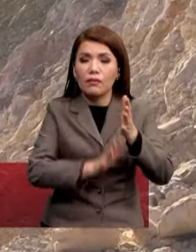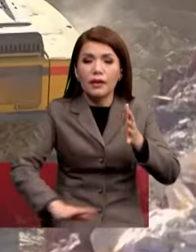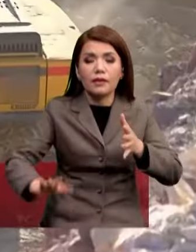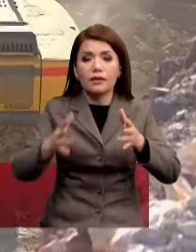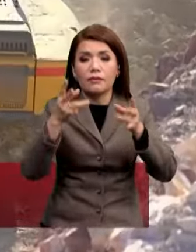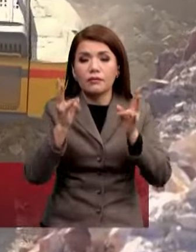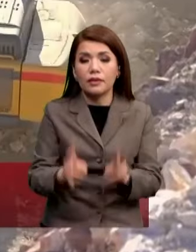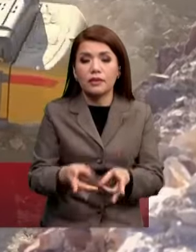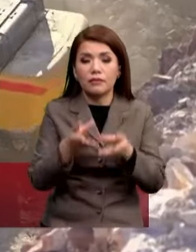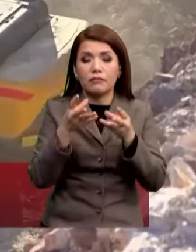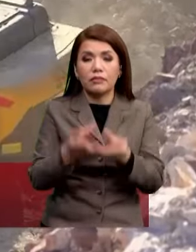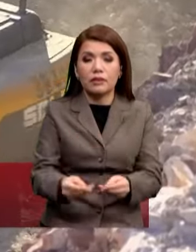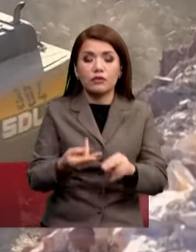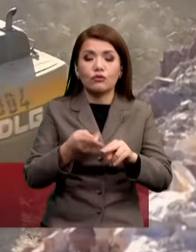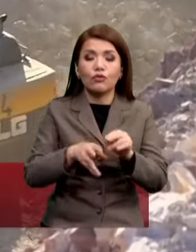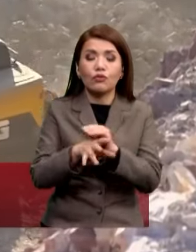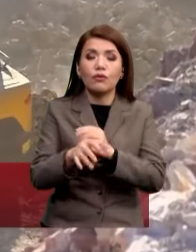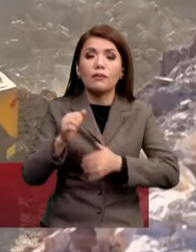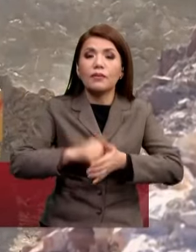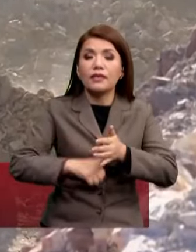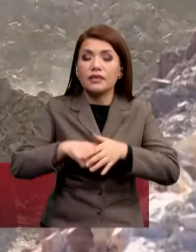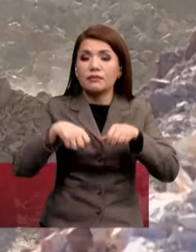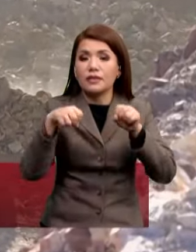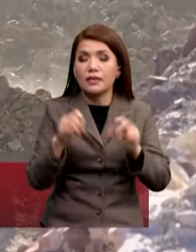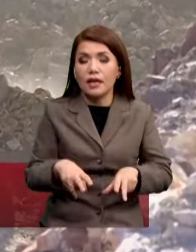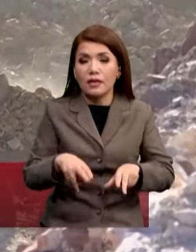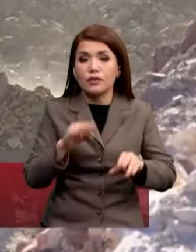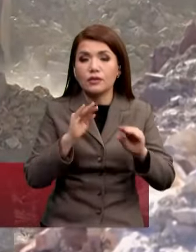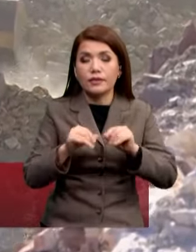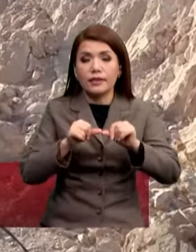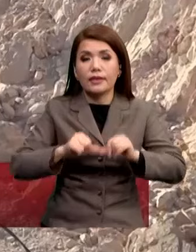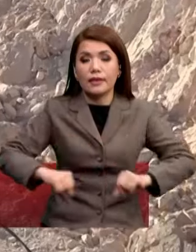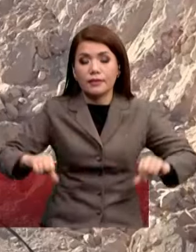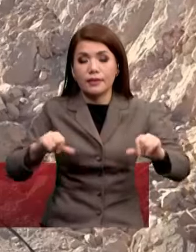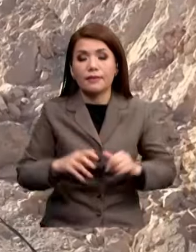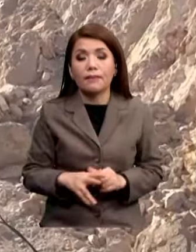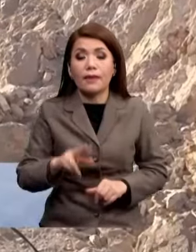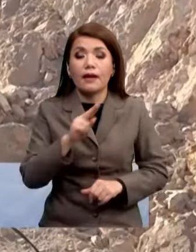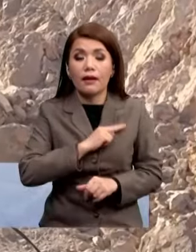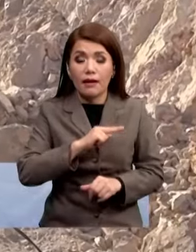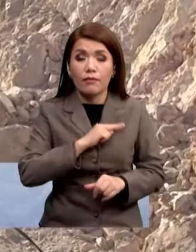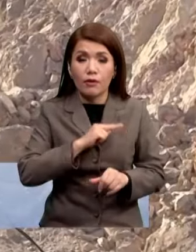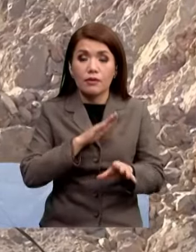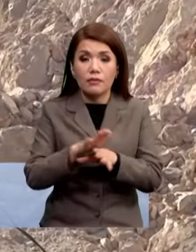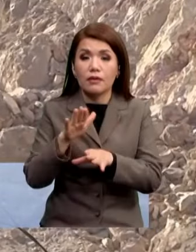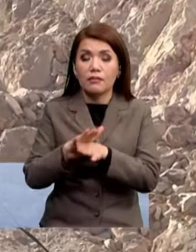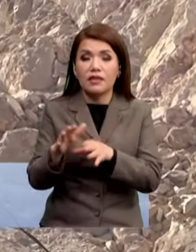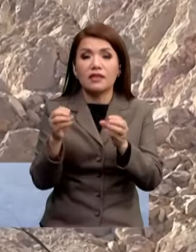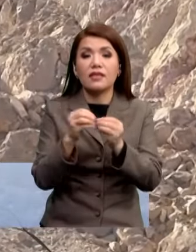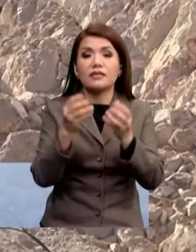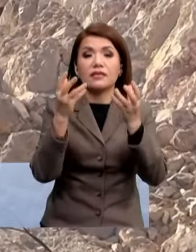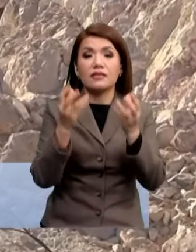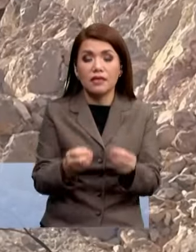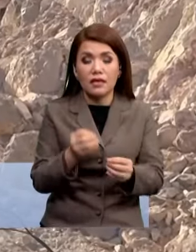отряда, случился. Теперь в его причинах разбирается специально созданная комиссия. Работы ведутся уже больше 10